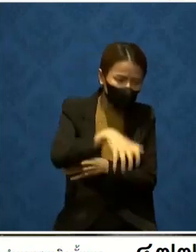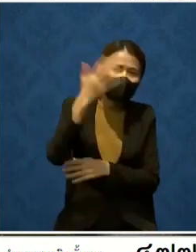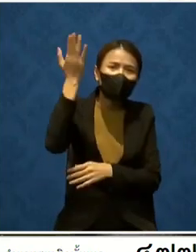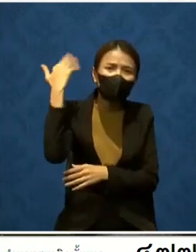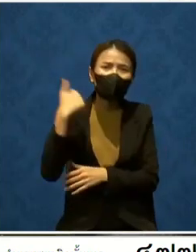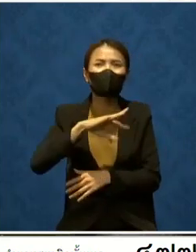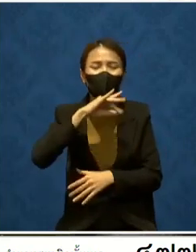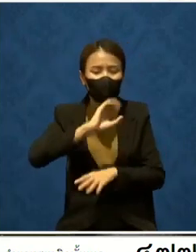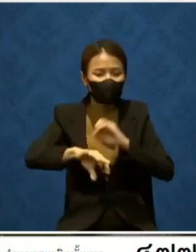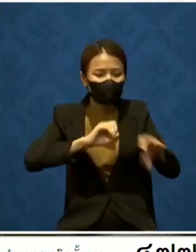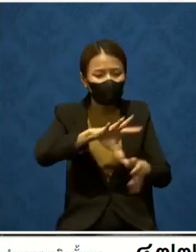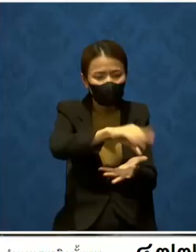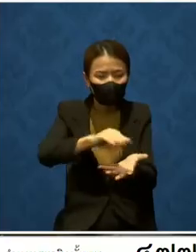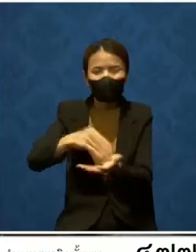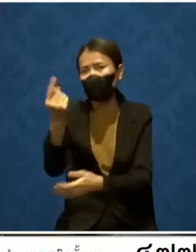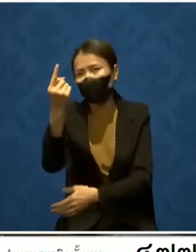she Iron smoke